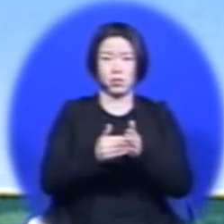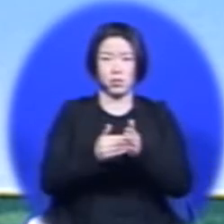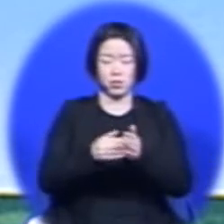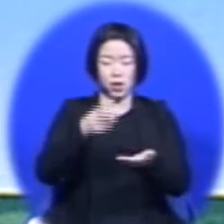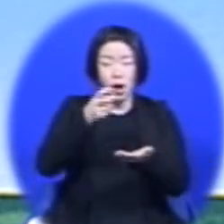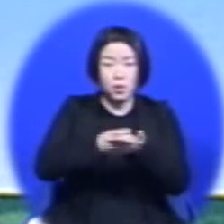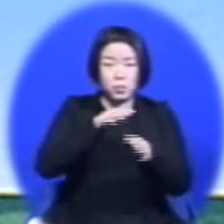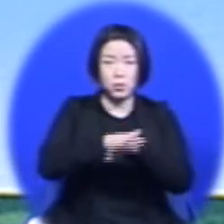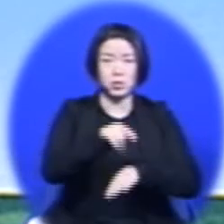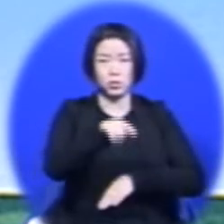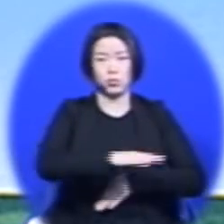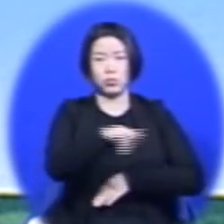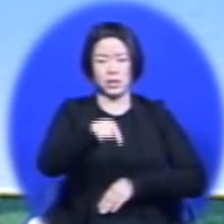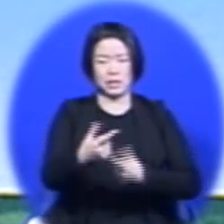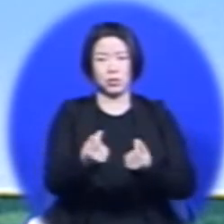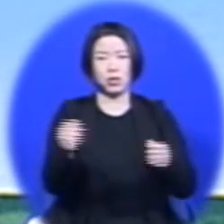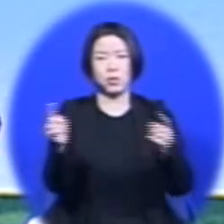율법주의는 우리를 이렇게 만들어 갑니다.